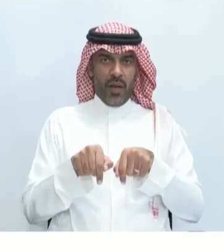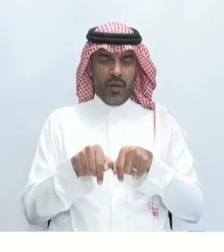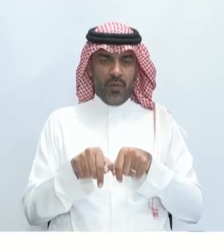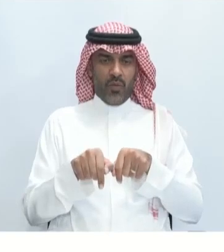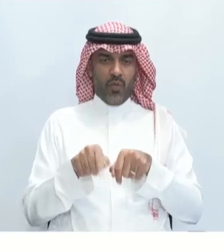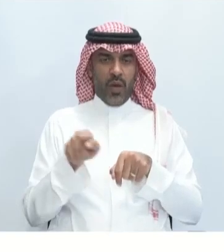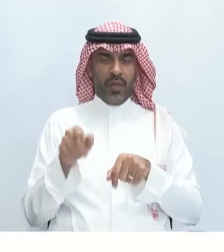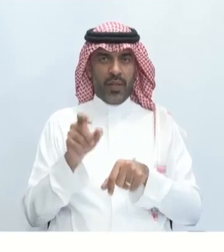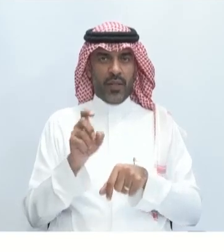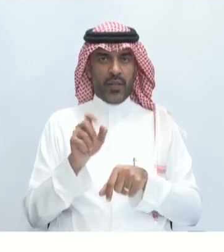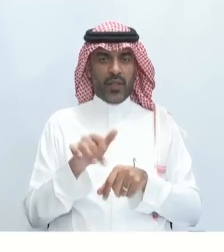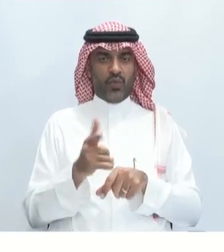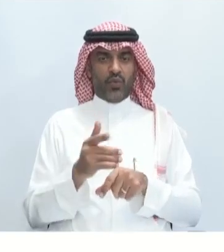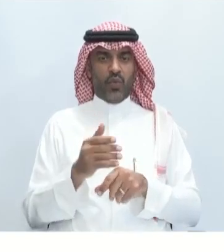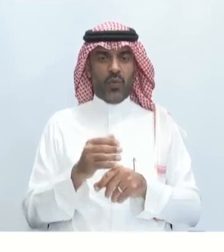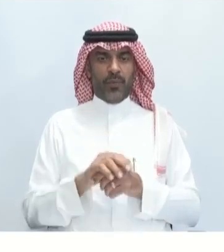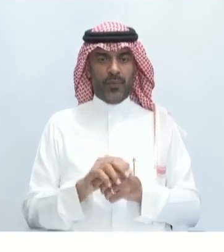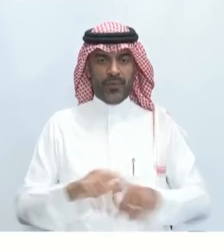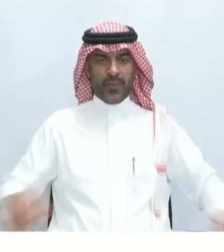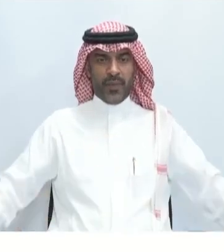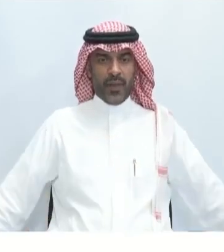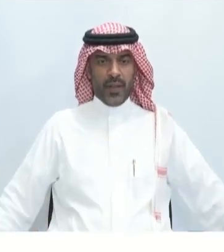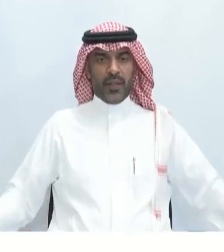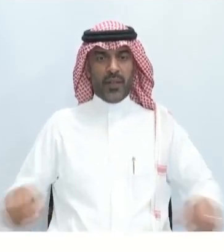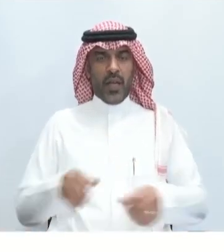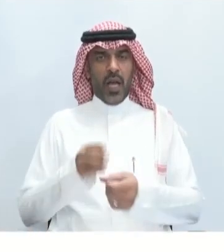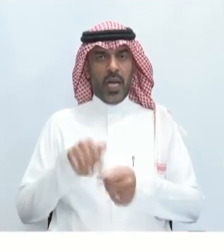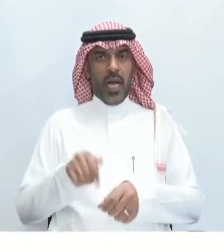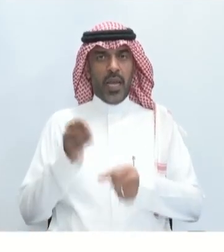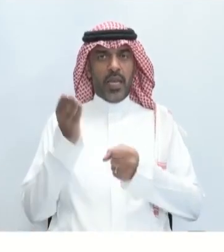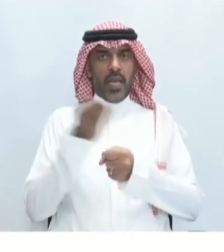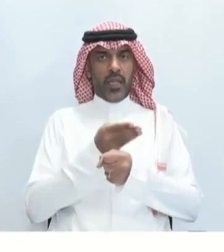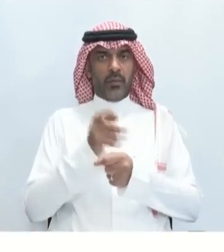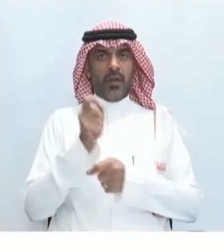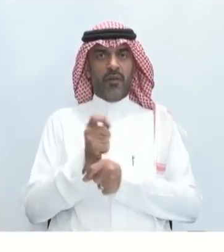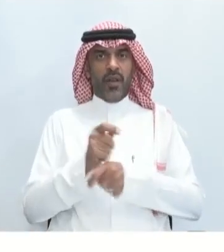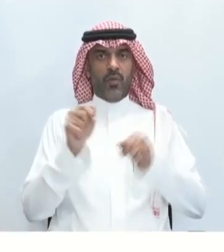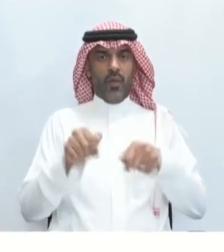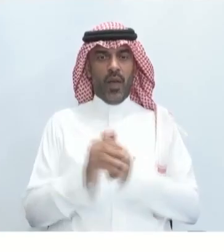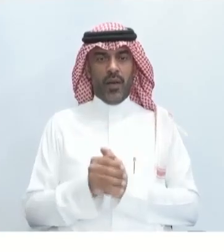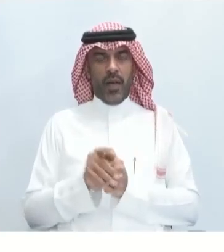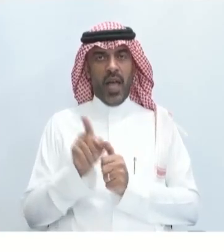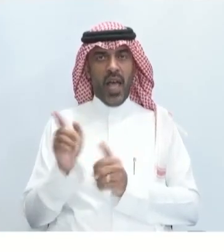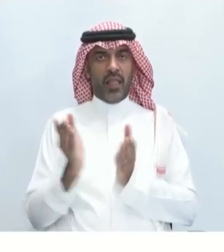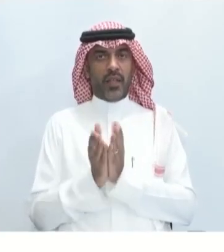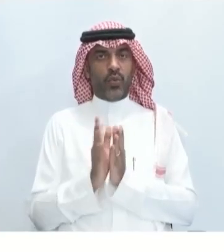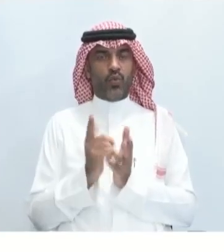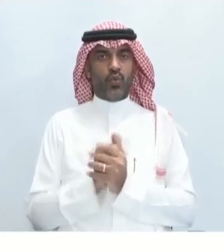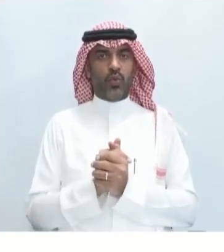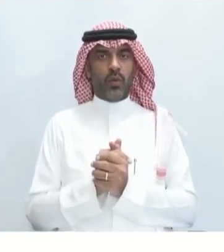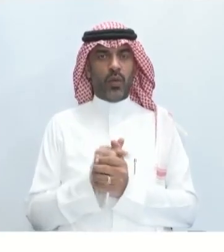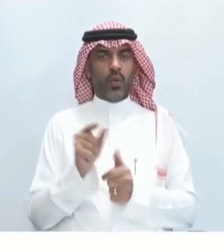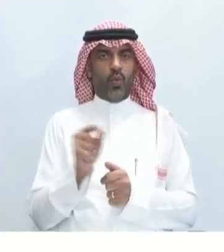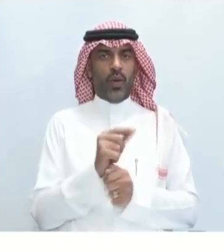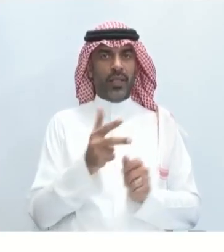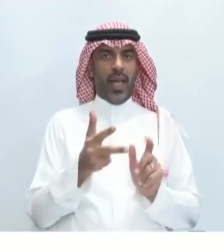سنتعرف على نصب الفعل المضارع بانواعه الثلاثه هذا الدرس هو ضمن هذه الوحده